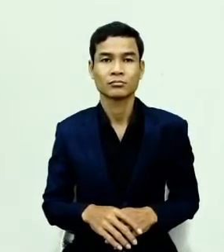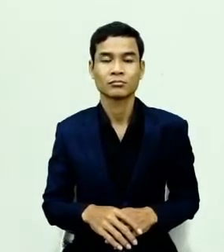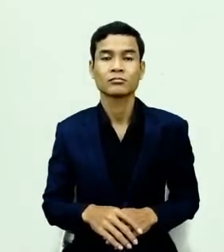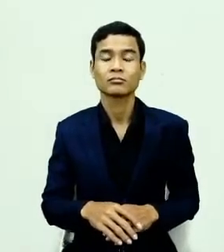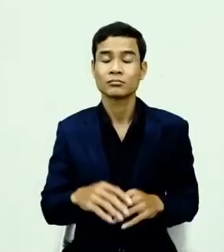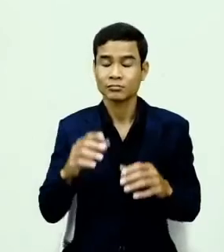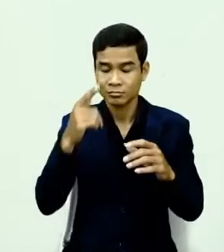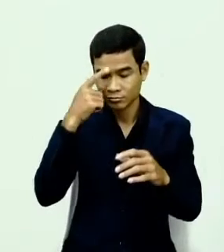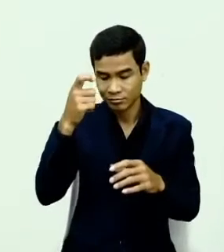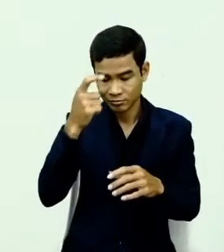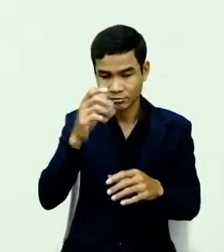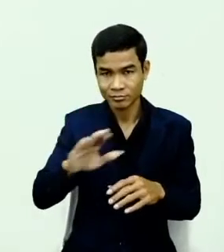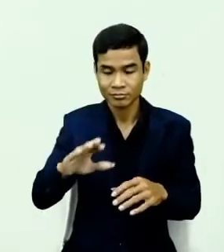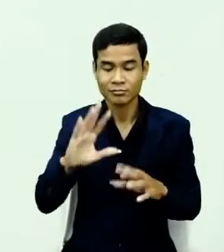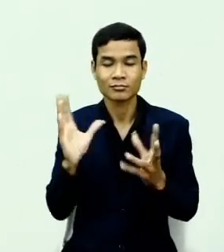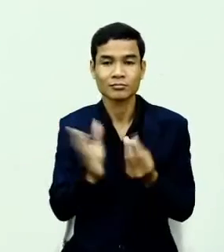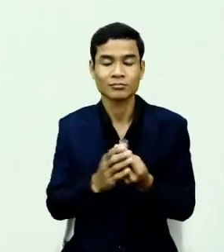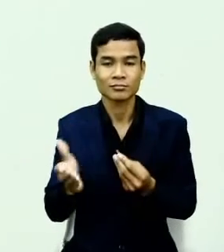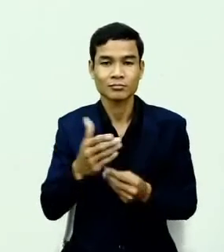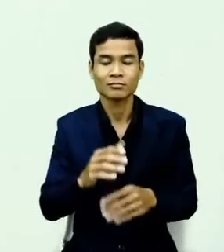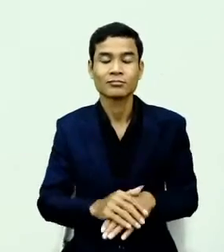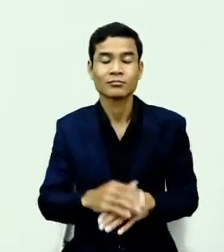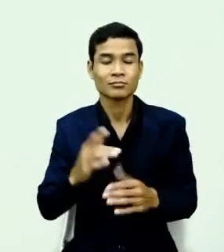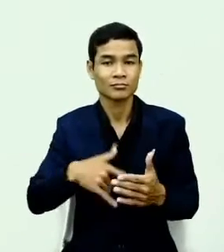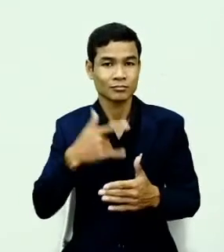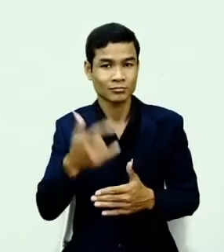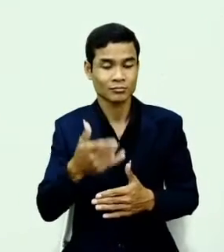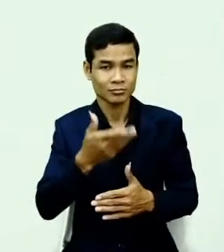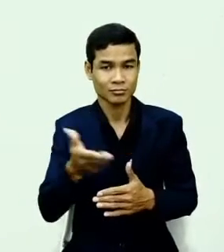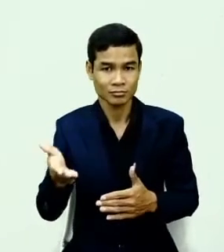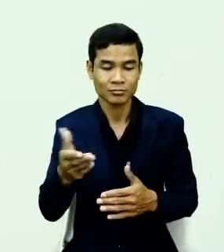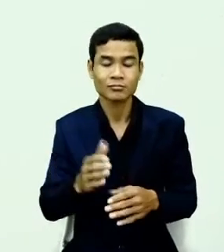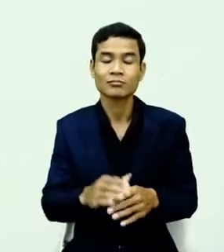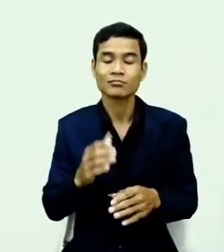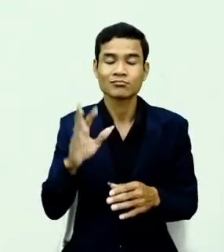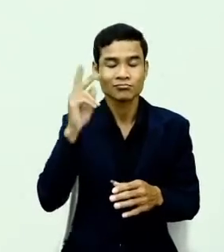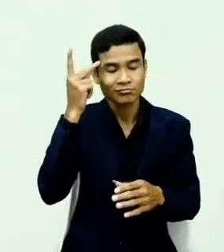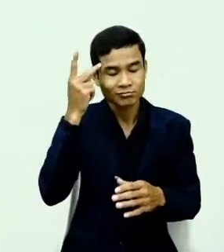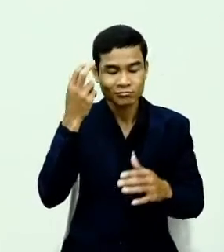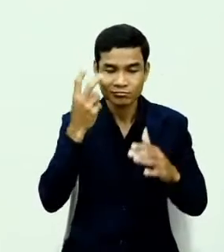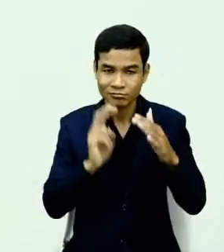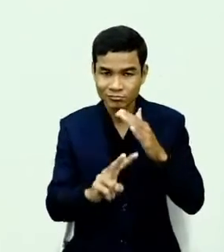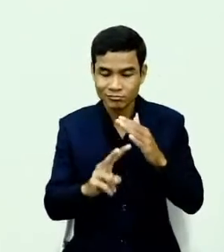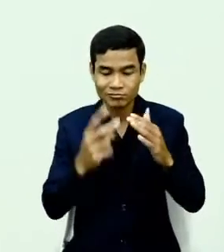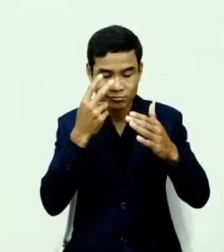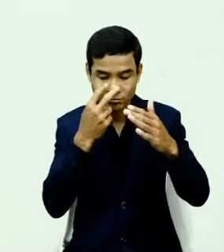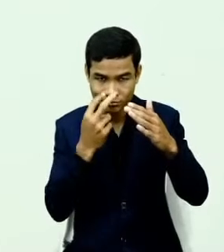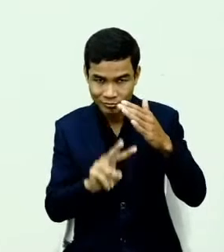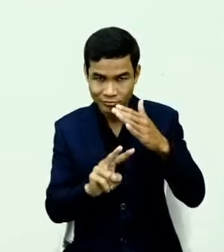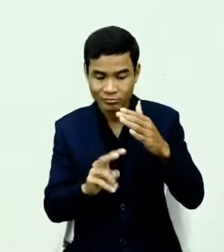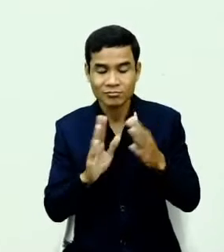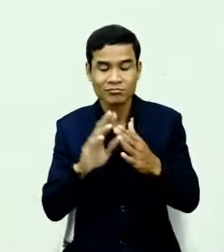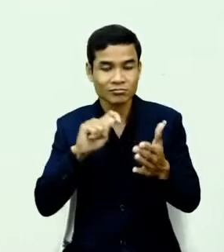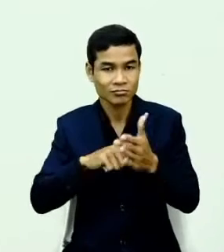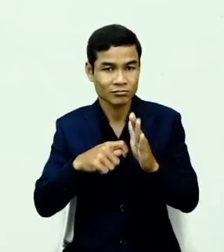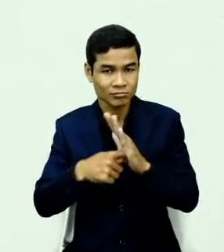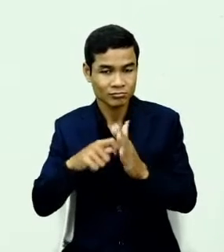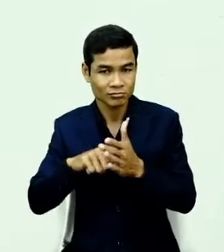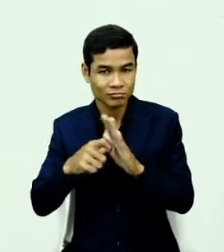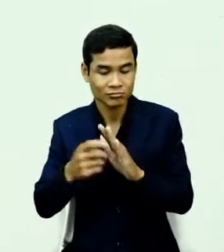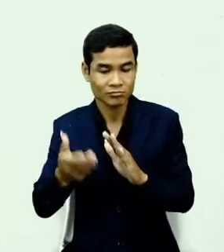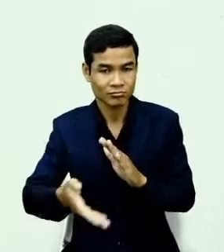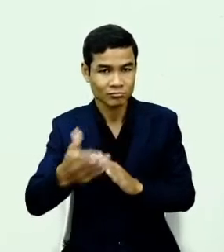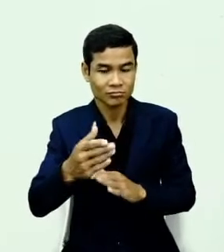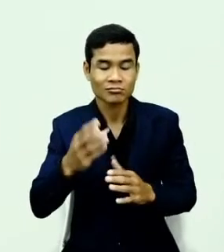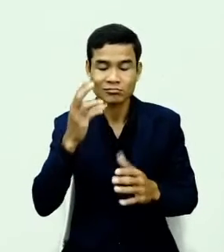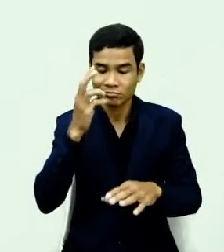ចាពូកែមែនតែនកូនកូនតើបន្តបន្តិចនេះចូលកូនទាំងអស់គ្នាប៉ាន់ស្មាននិងទស្សទាយមើលមើលតើខ្លឹមសាររបស់យើងបន្តិចទៀ